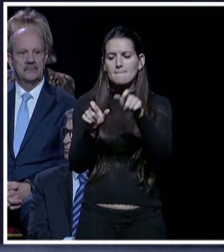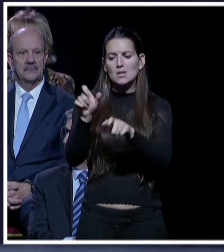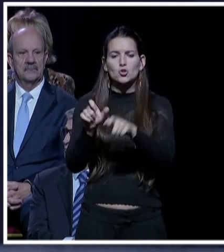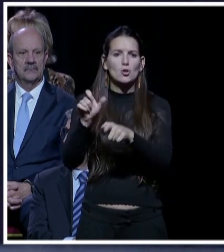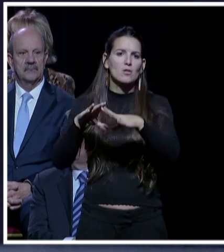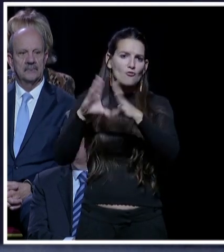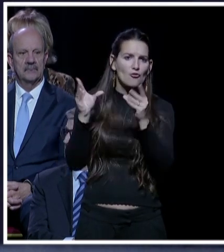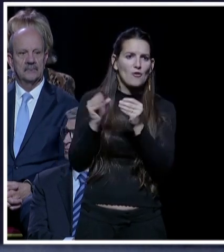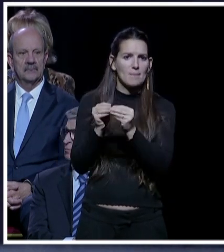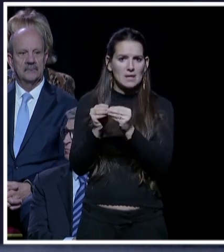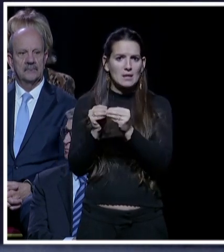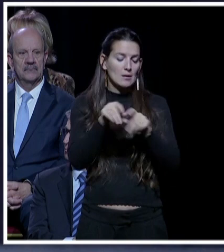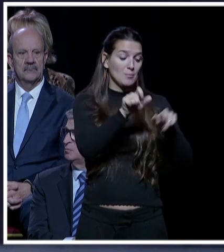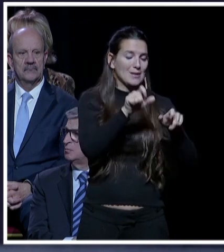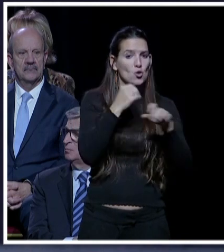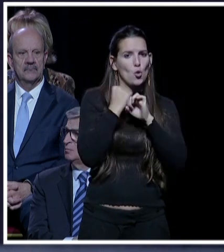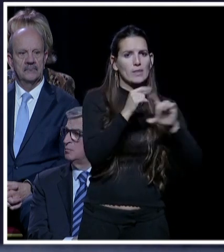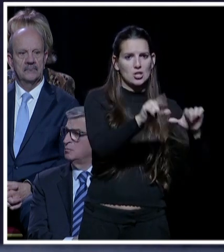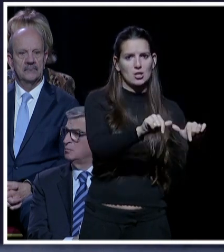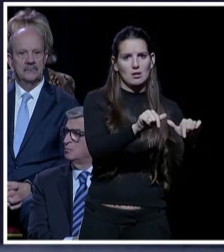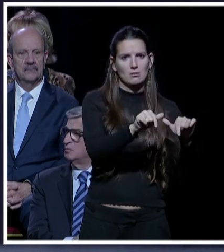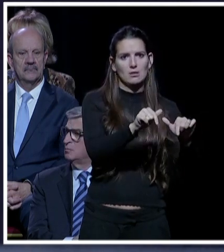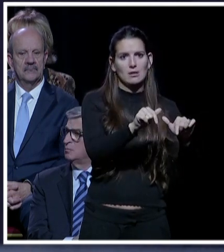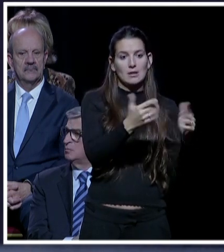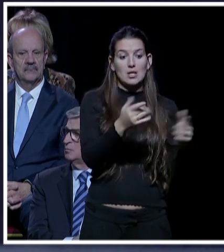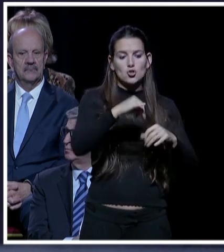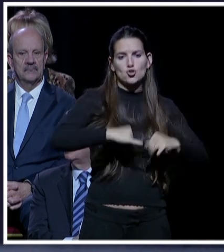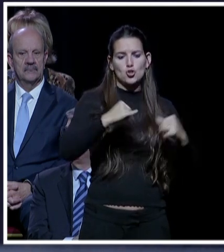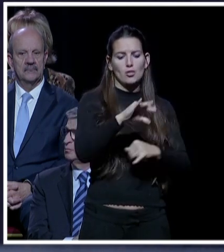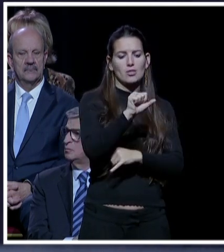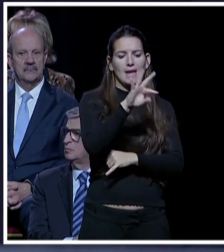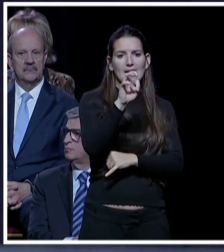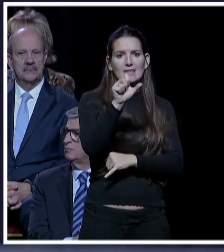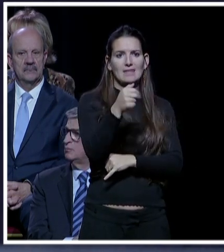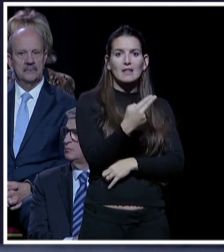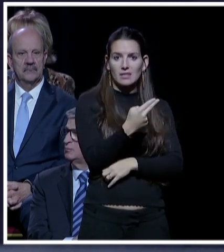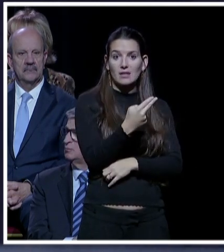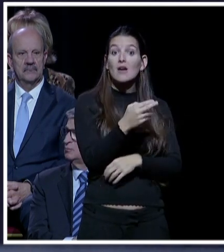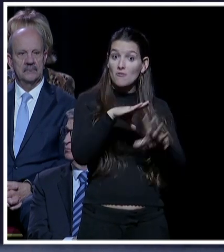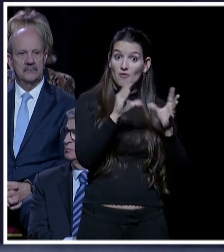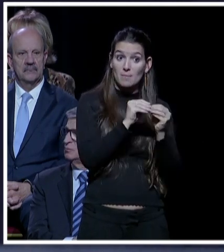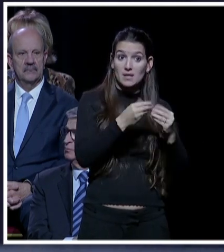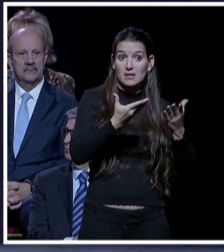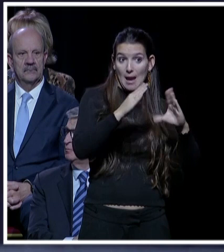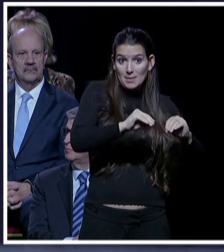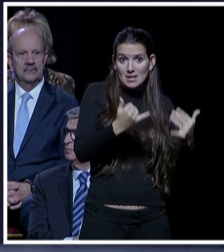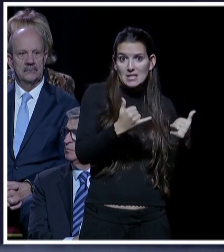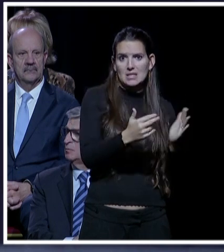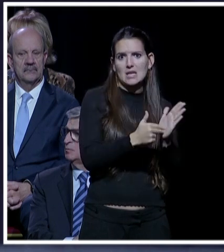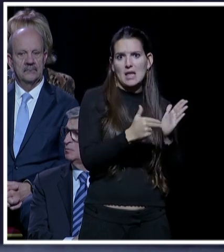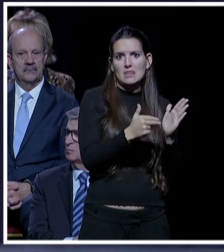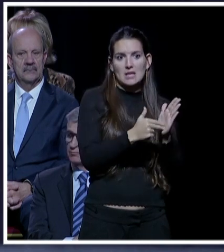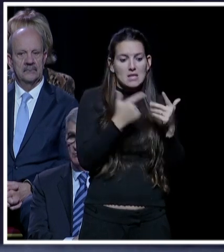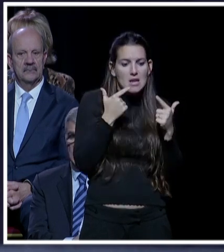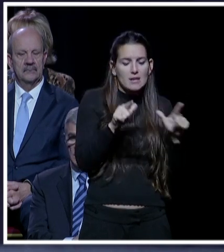Quel soulagement j'ai ressenti à l'annonce de la libération du jeune Ethan, dont la famille vit à Nice. Aujourd'hui, je pense à tous